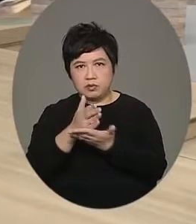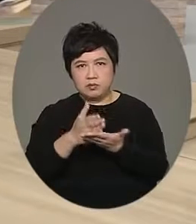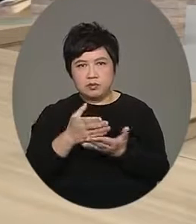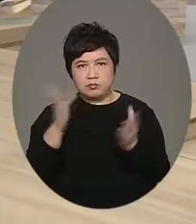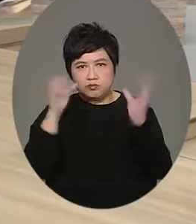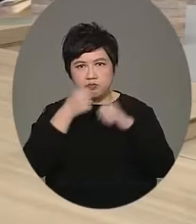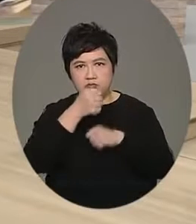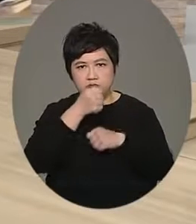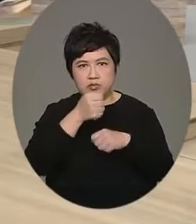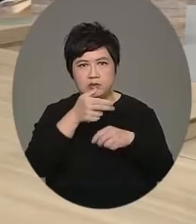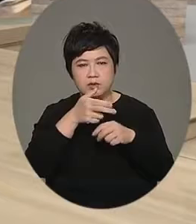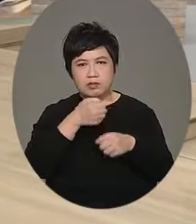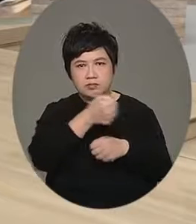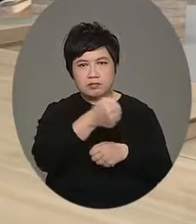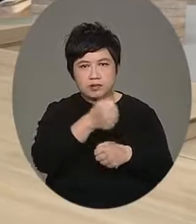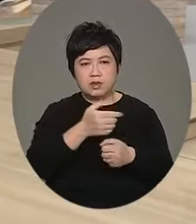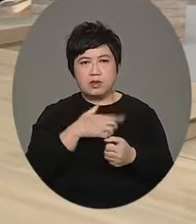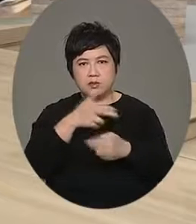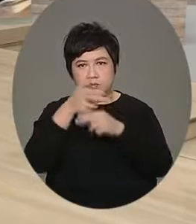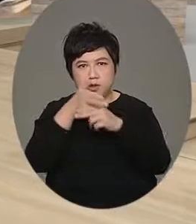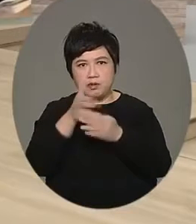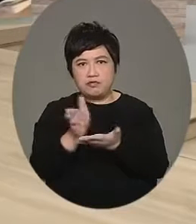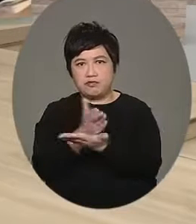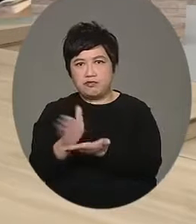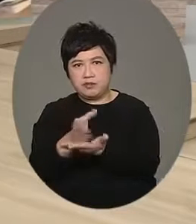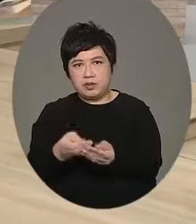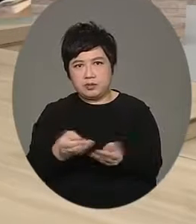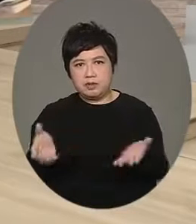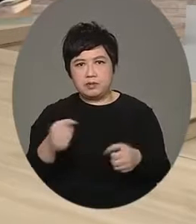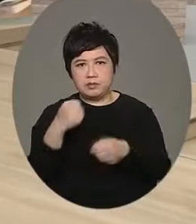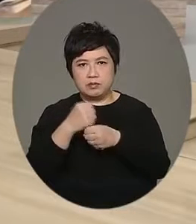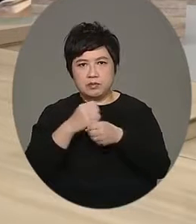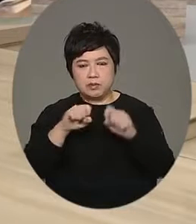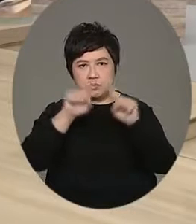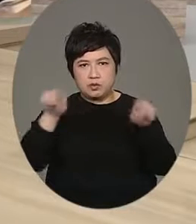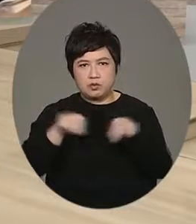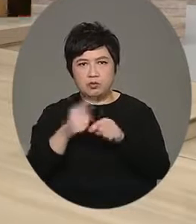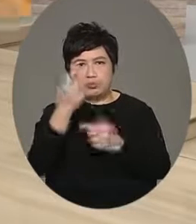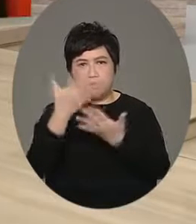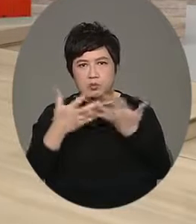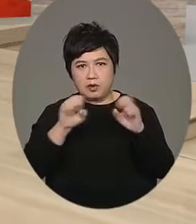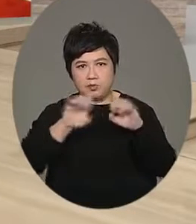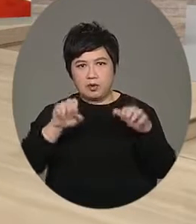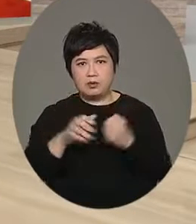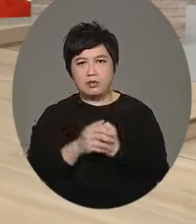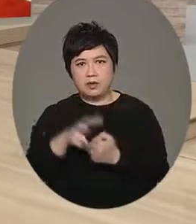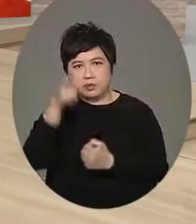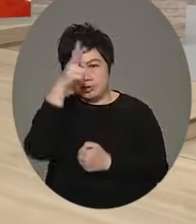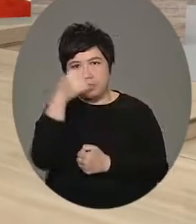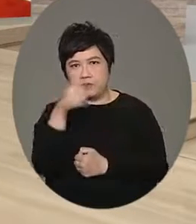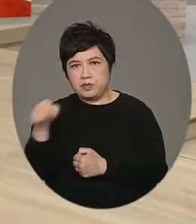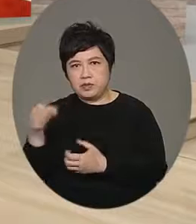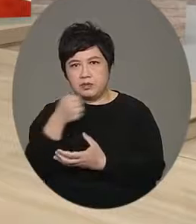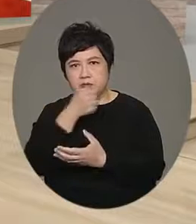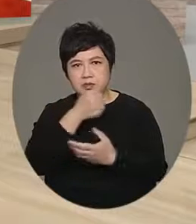再將片段分發給其他傳媒，工作報告亦都在網上系統發放。當局亦都不讓記者在